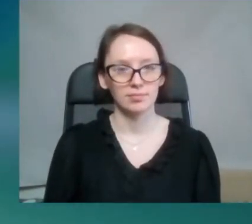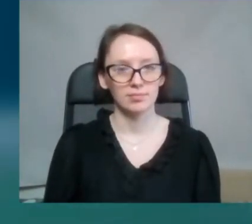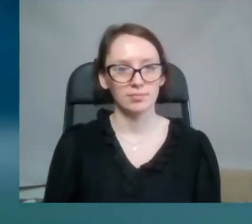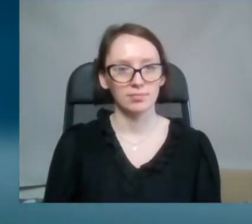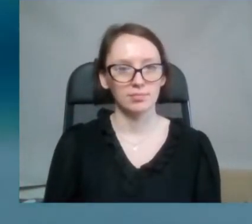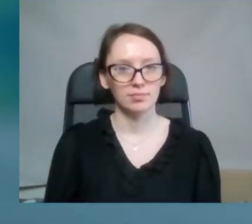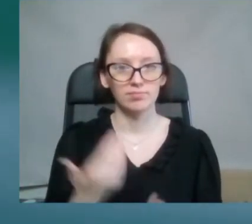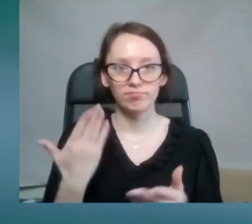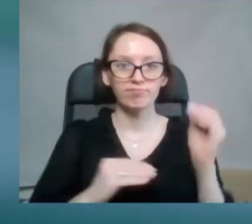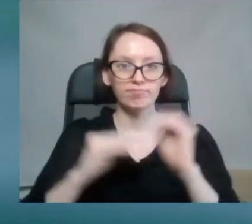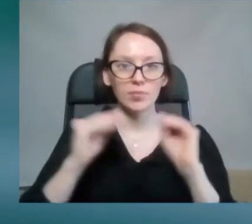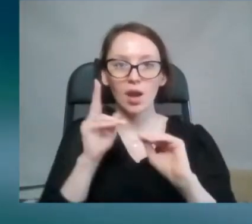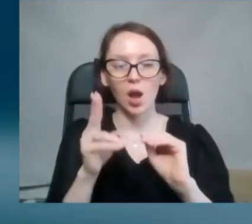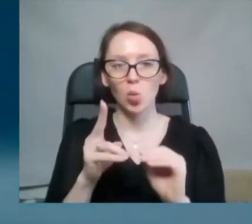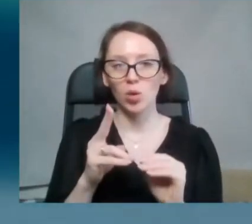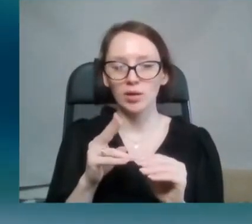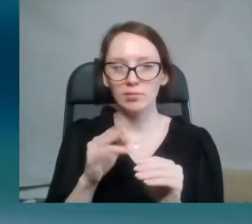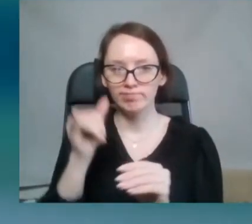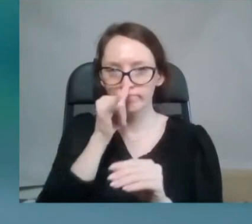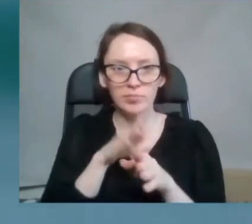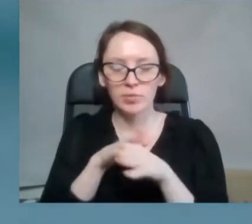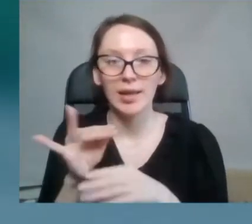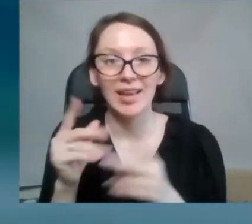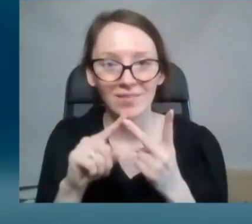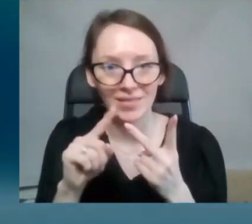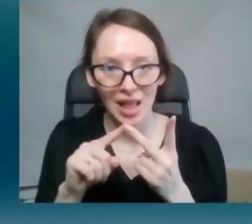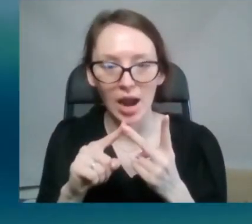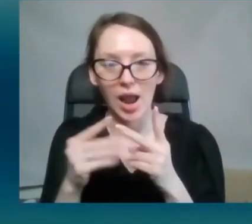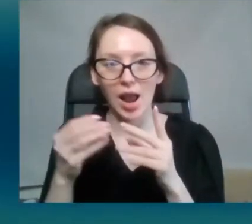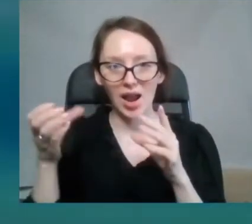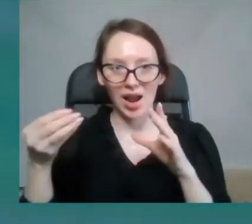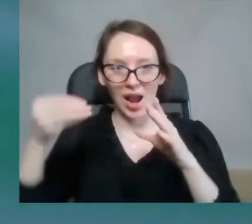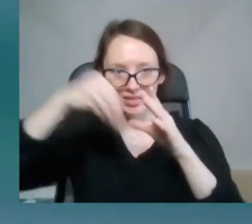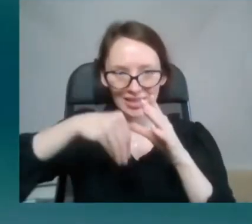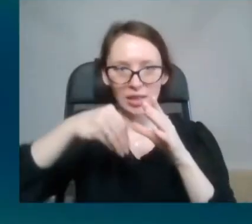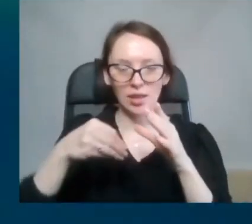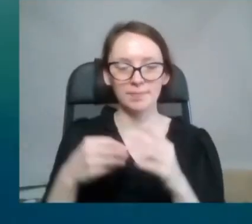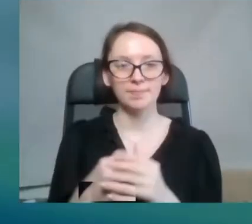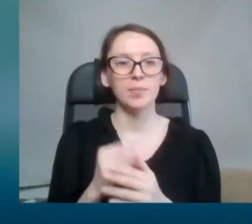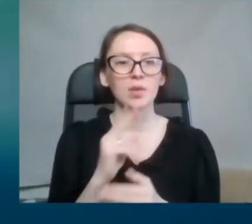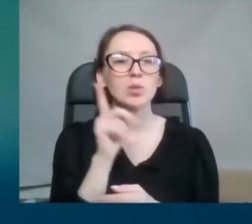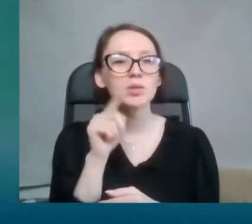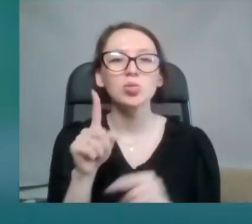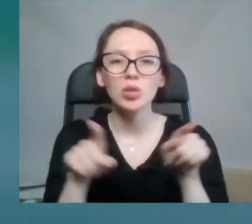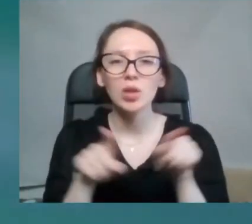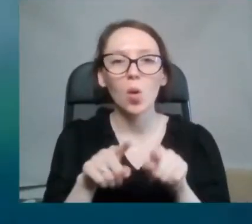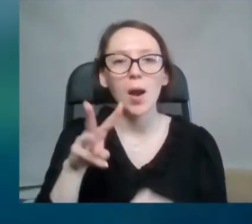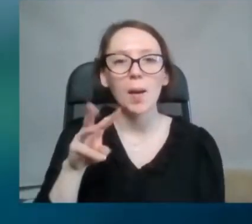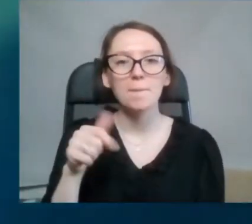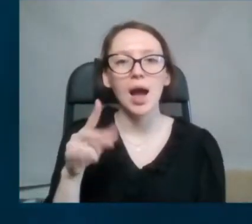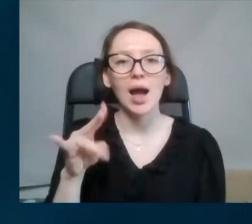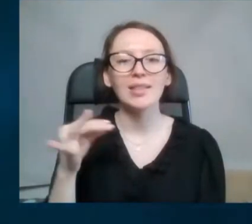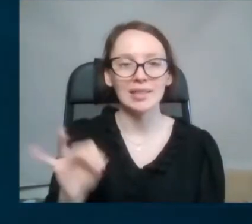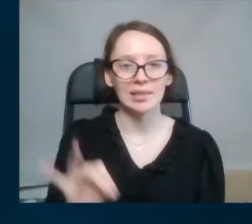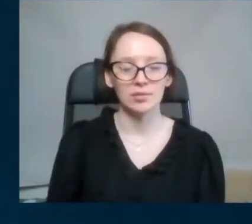составляющая, которая не восполняется. И вторая кассета. Ребят, кто знает, что такое магний?